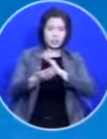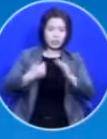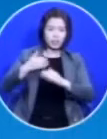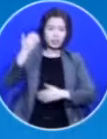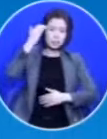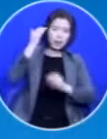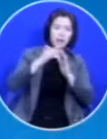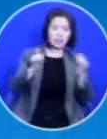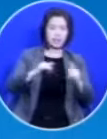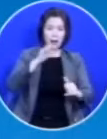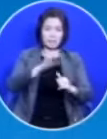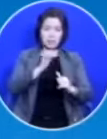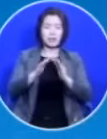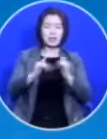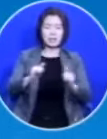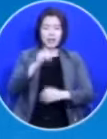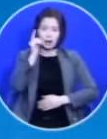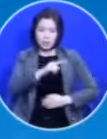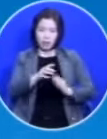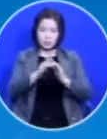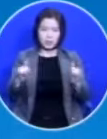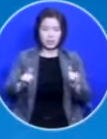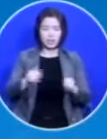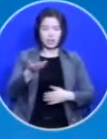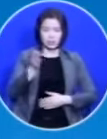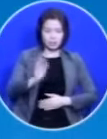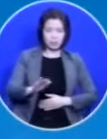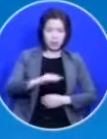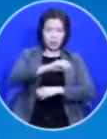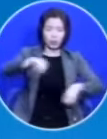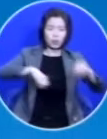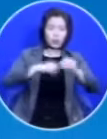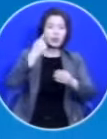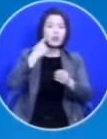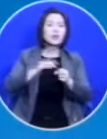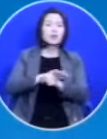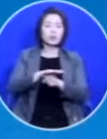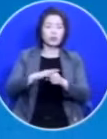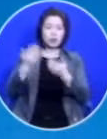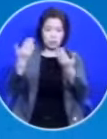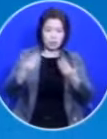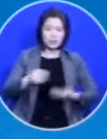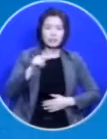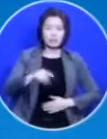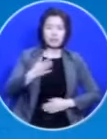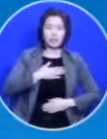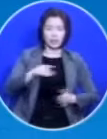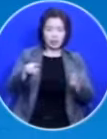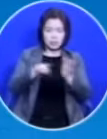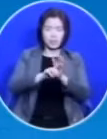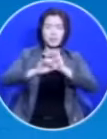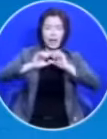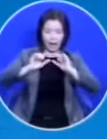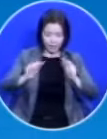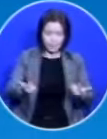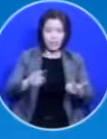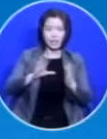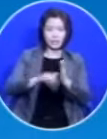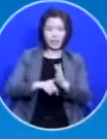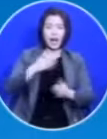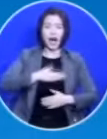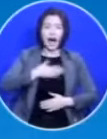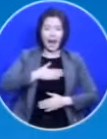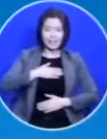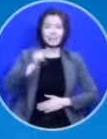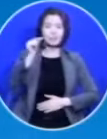핍박자요 포행 이었으나 도리어 긍휼을 입은 것은 내가 믿지 아니할 때에 알지